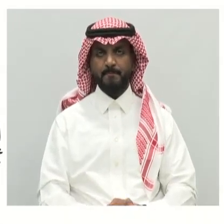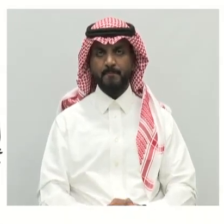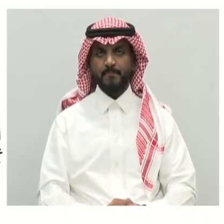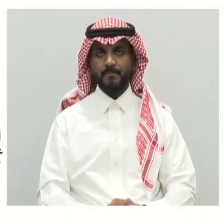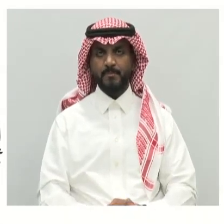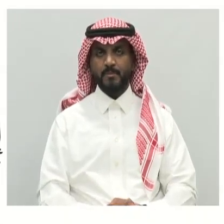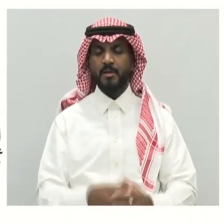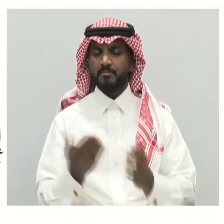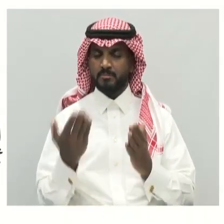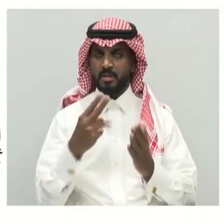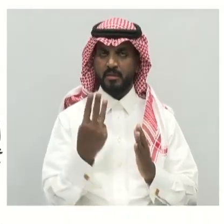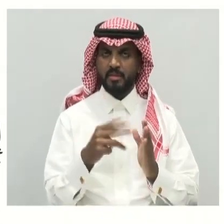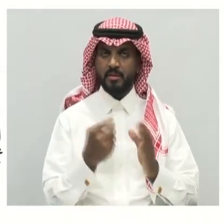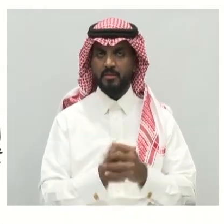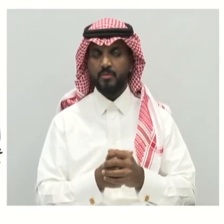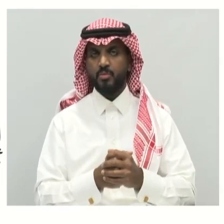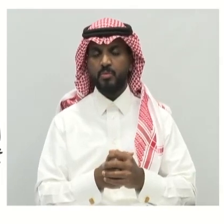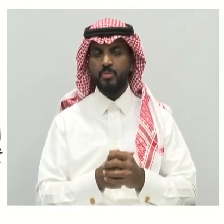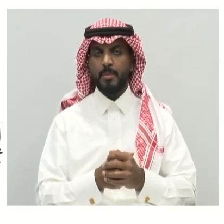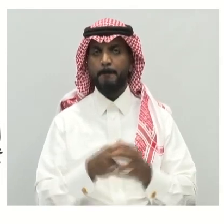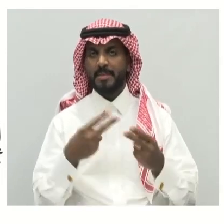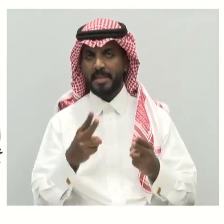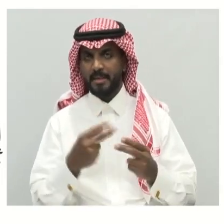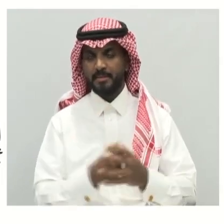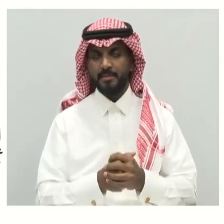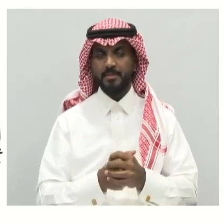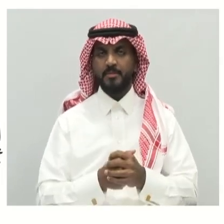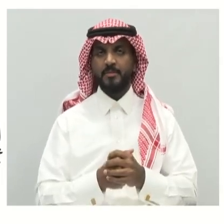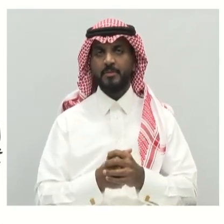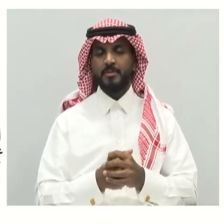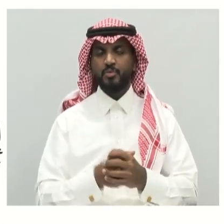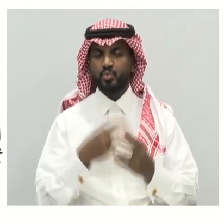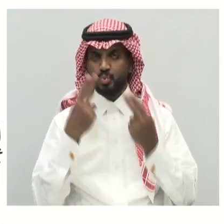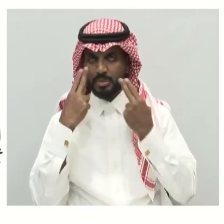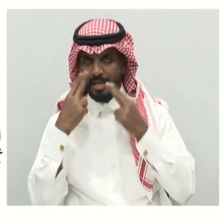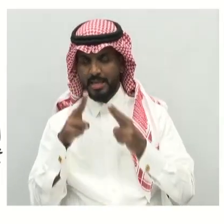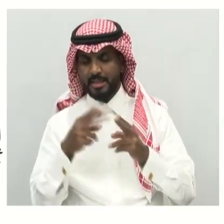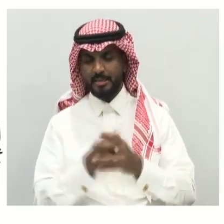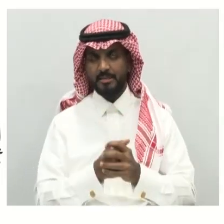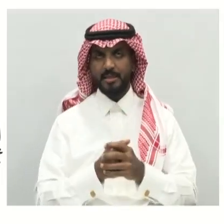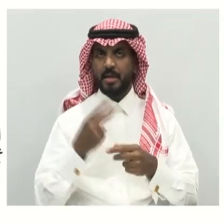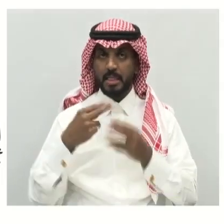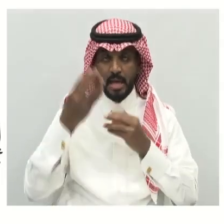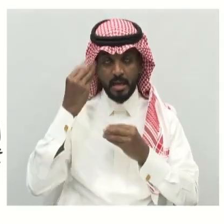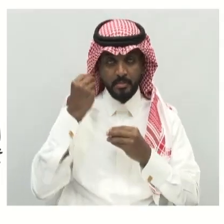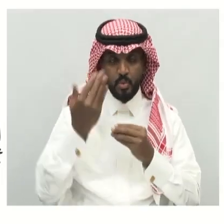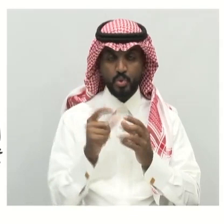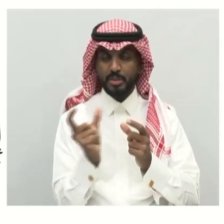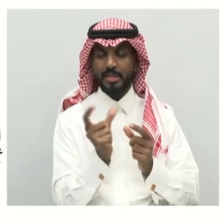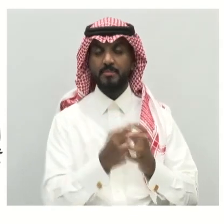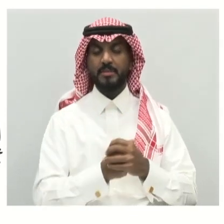اقراوا السطر الثالث بدايه السطر الثالث نشاهد كما تعلمنا واياكم نشاهد الكلمات